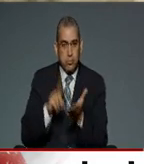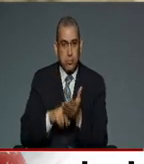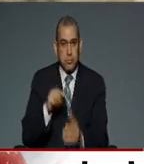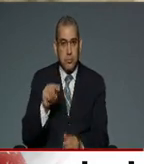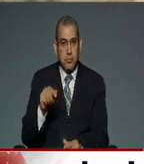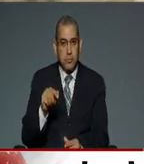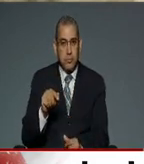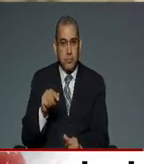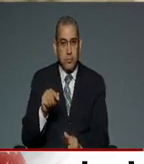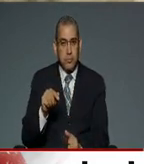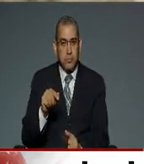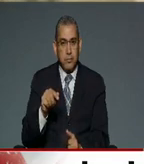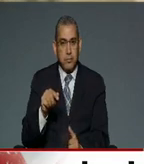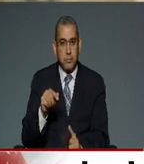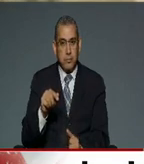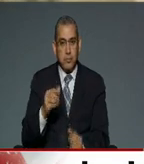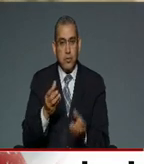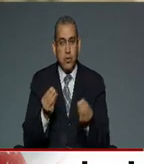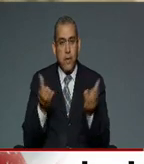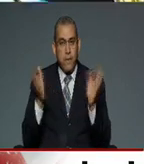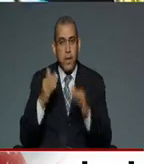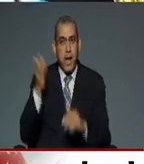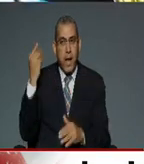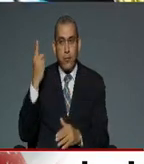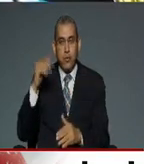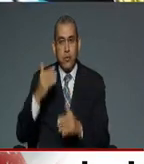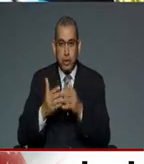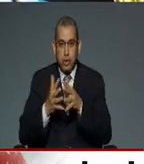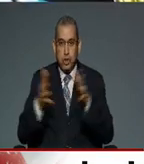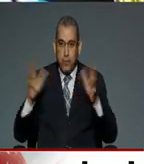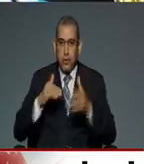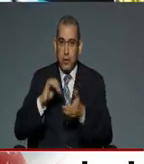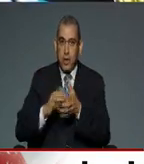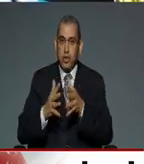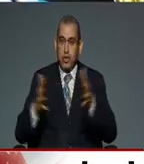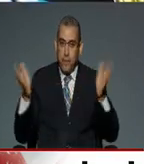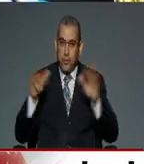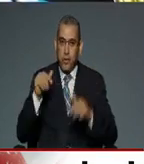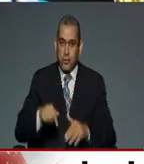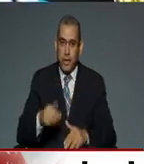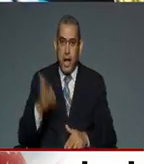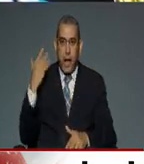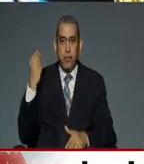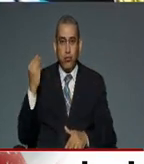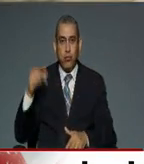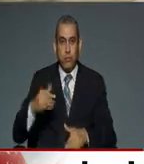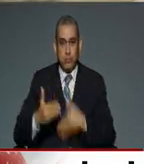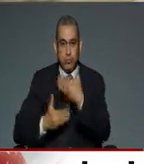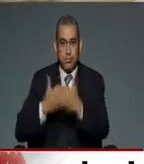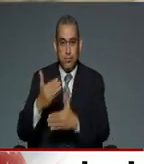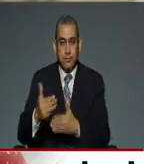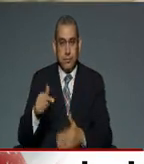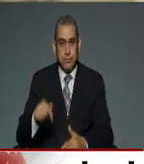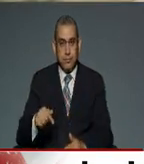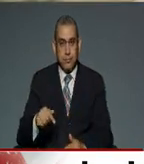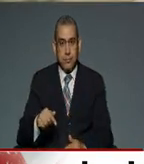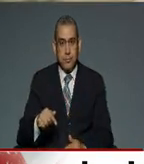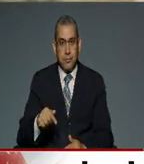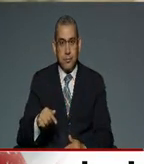odn اكثر بكثير تم في الماض وبطبع ذلك بفضل